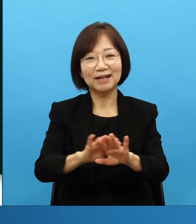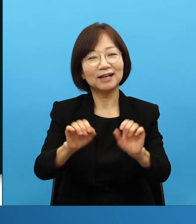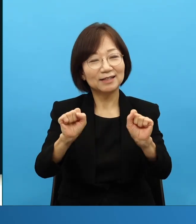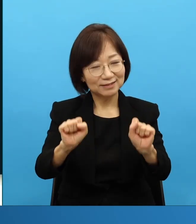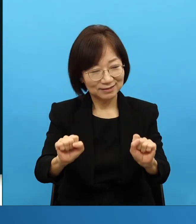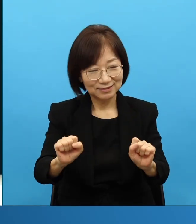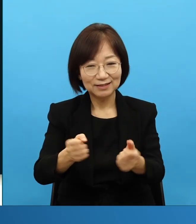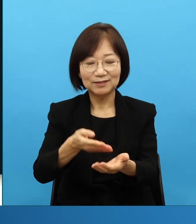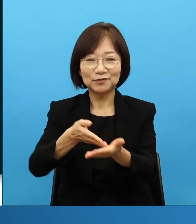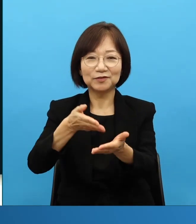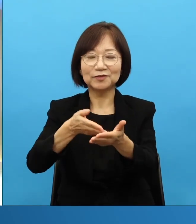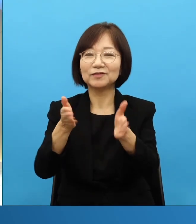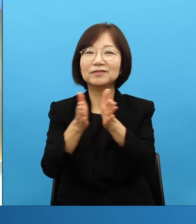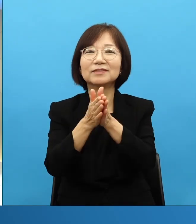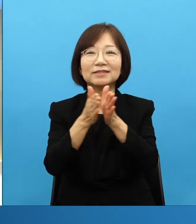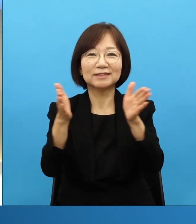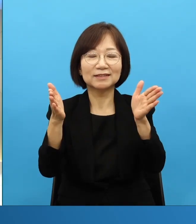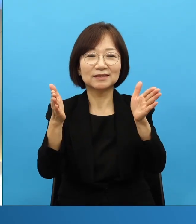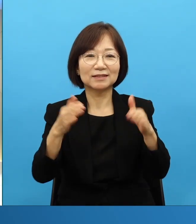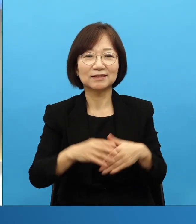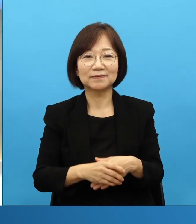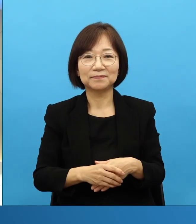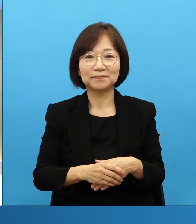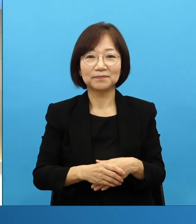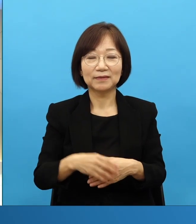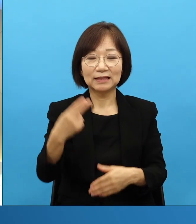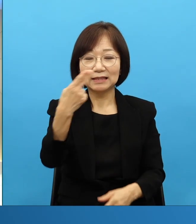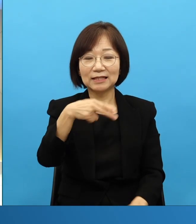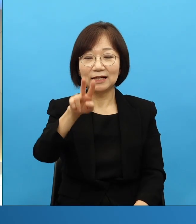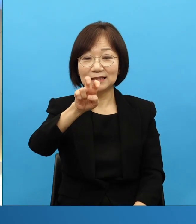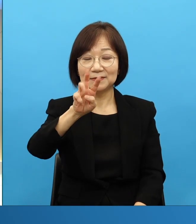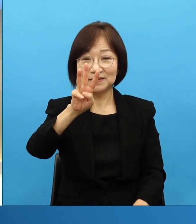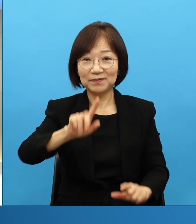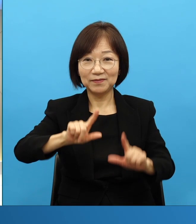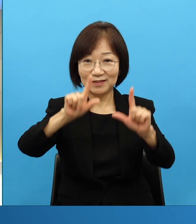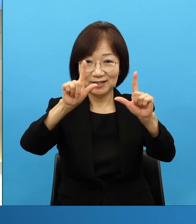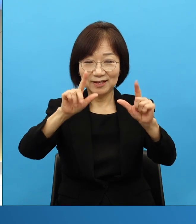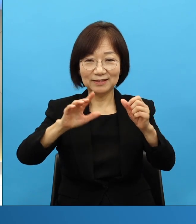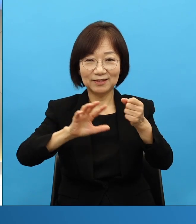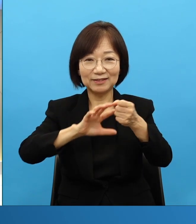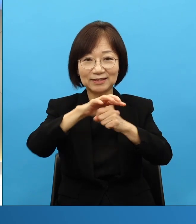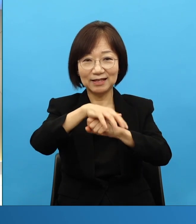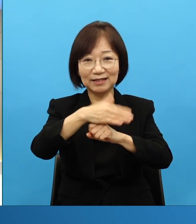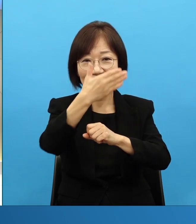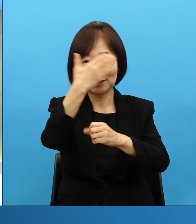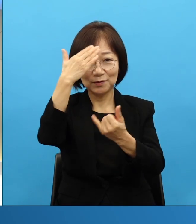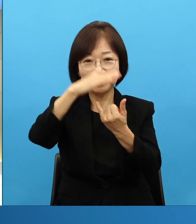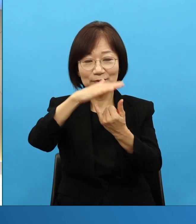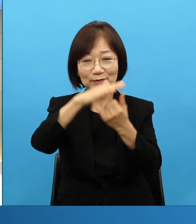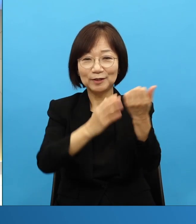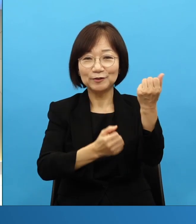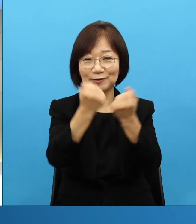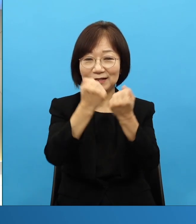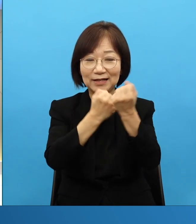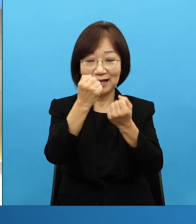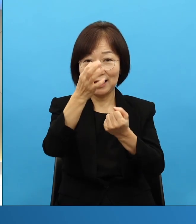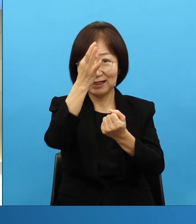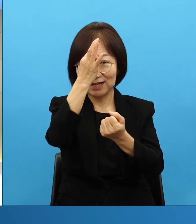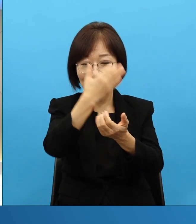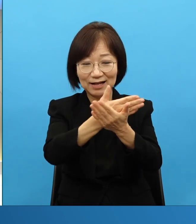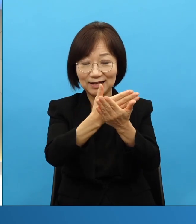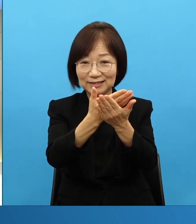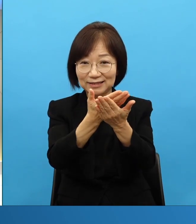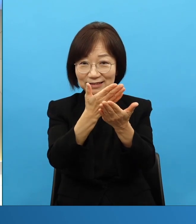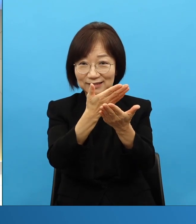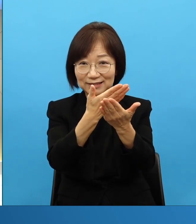안녕하십니까. RUTC 뉴스입니다. 2023 세계 청소년 수련회 달란트 전시회 공모작 중 분야별로 한